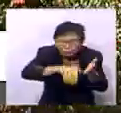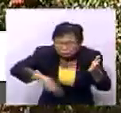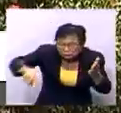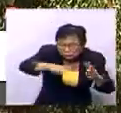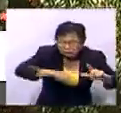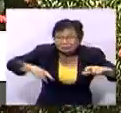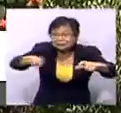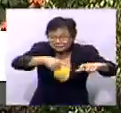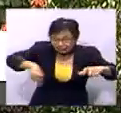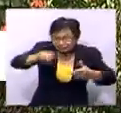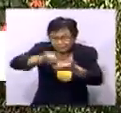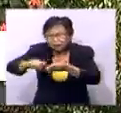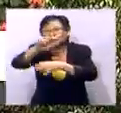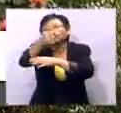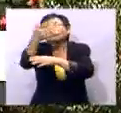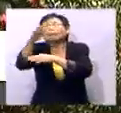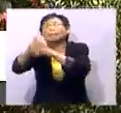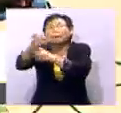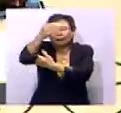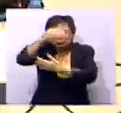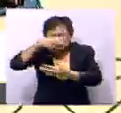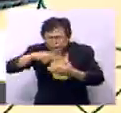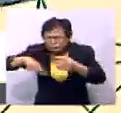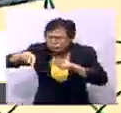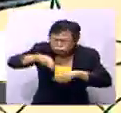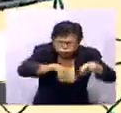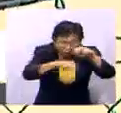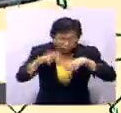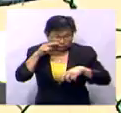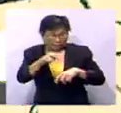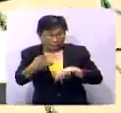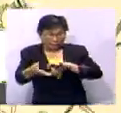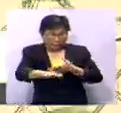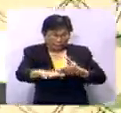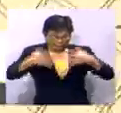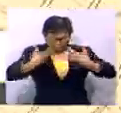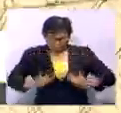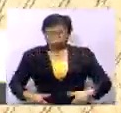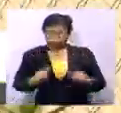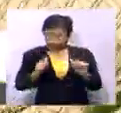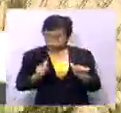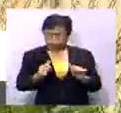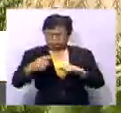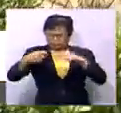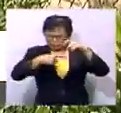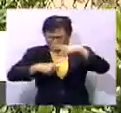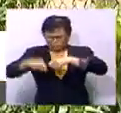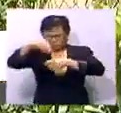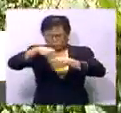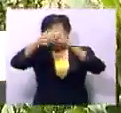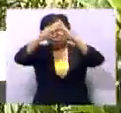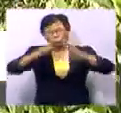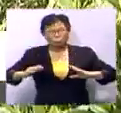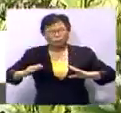jam 10.15 pagi. Ketika meninjau, dia ternampak mayat seorang lelaki berpakaian lengkap dan berulat di dalam rumah